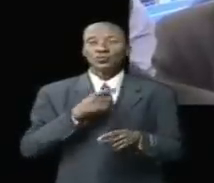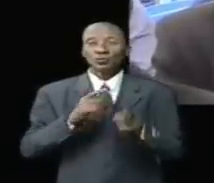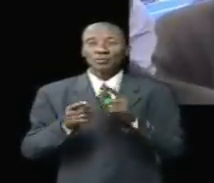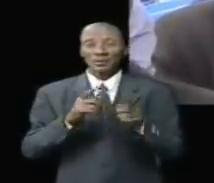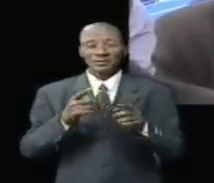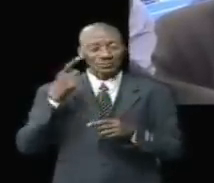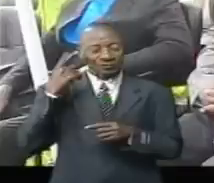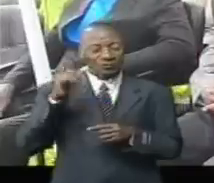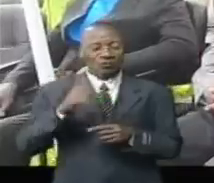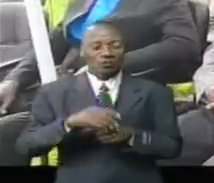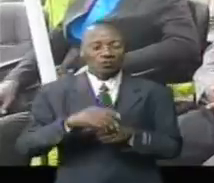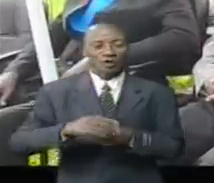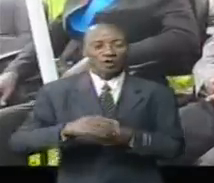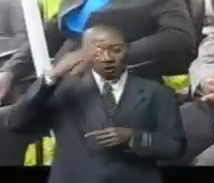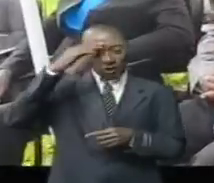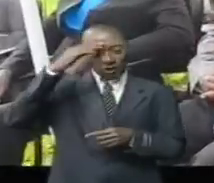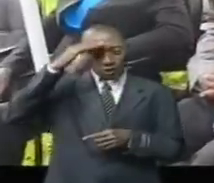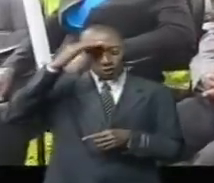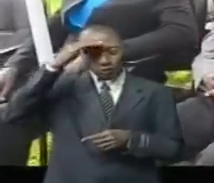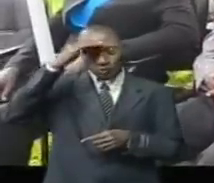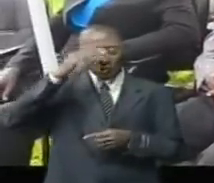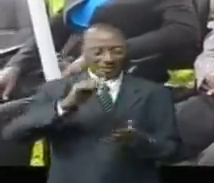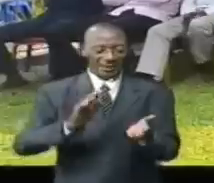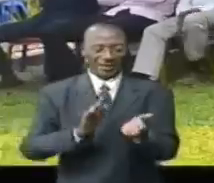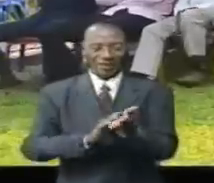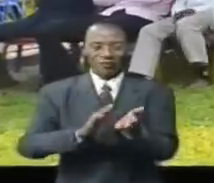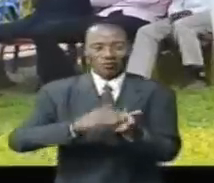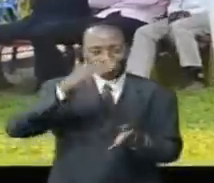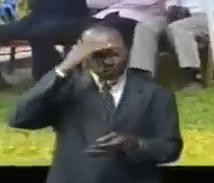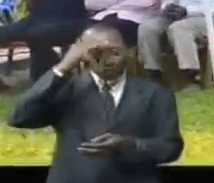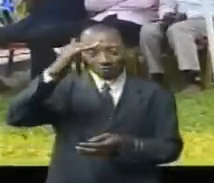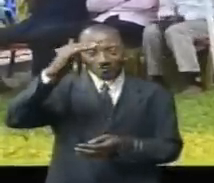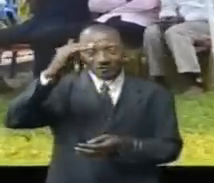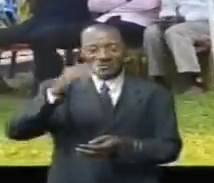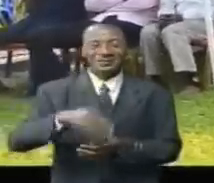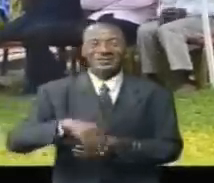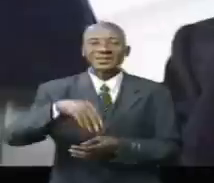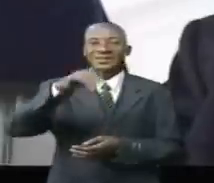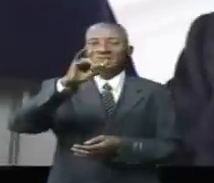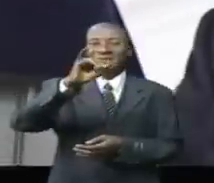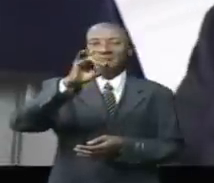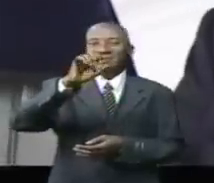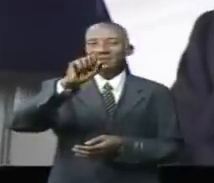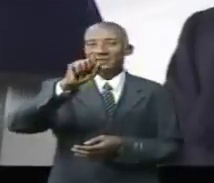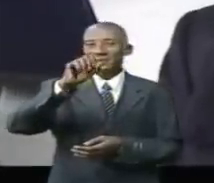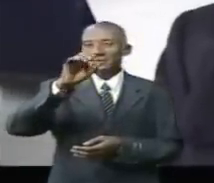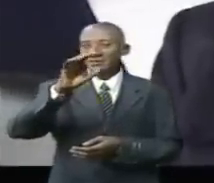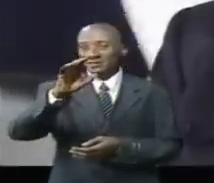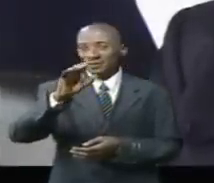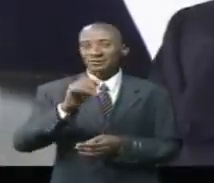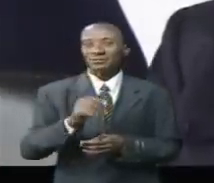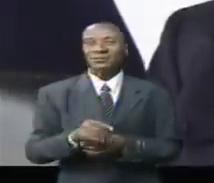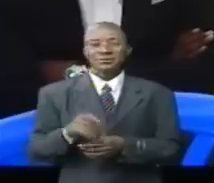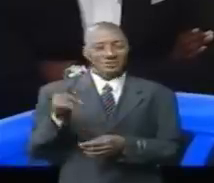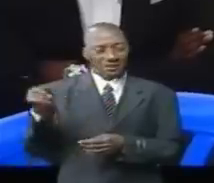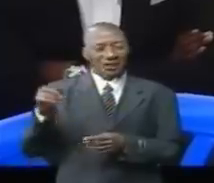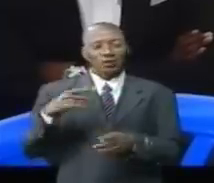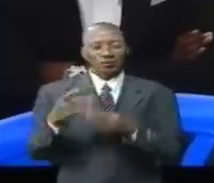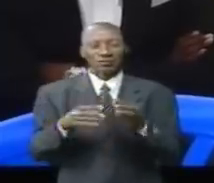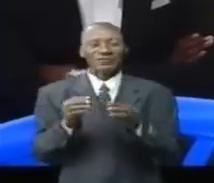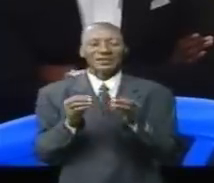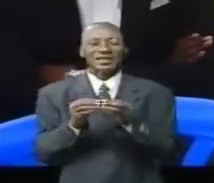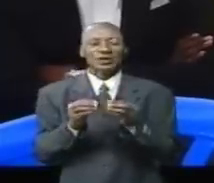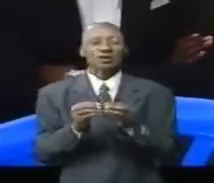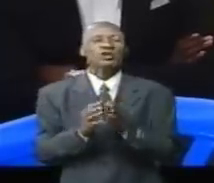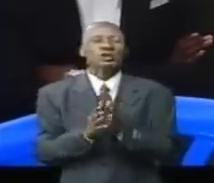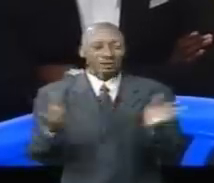de certains bâtiments et autres ont été en toile de fond de la première assemblée générale de l'Institut supérieur de commerce. Convoquée par